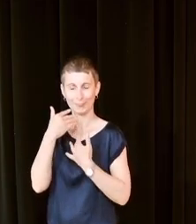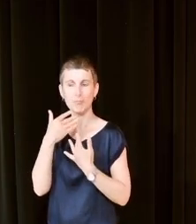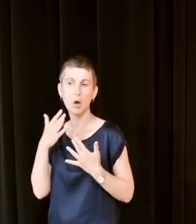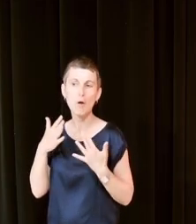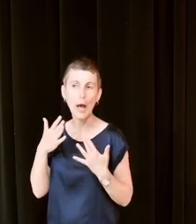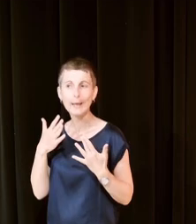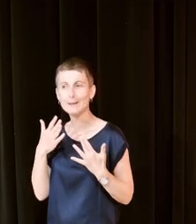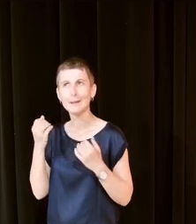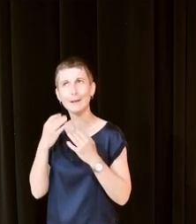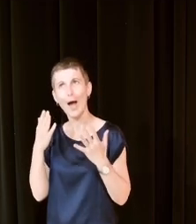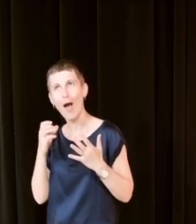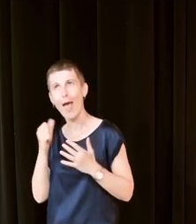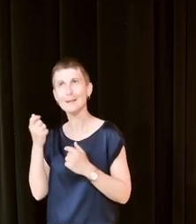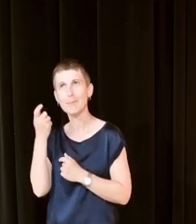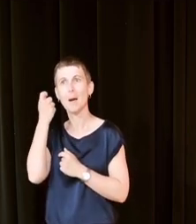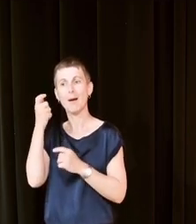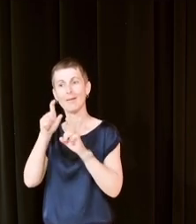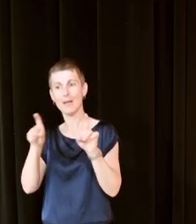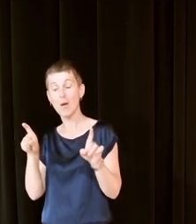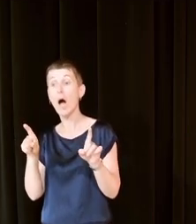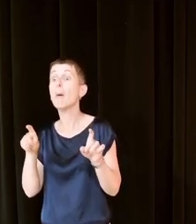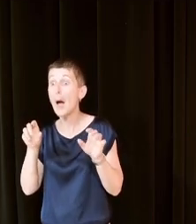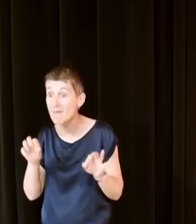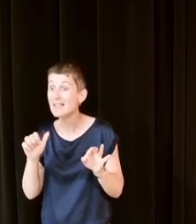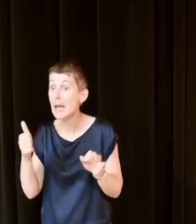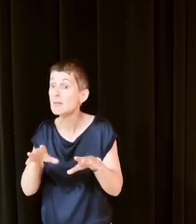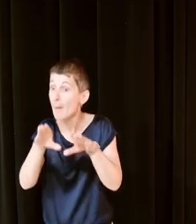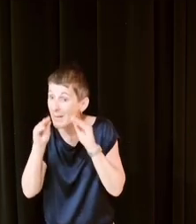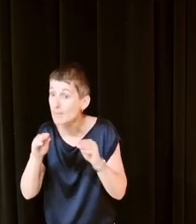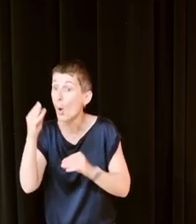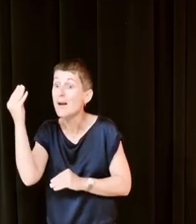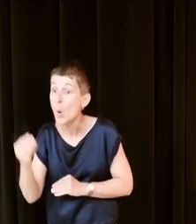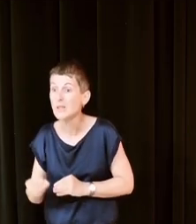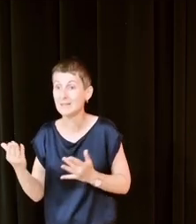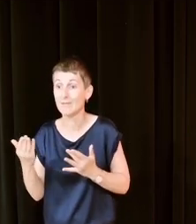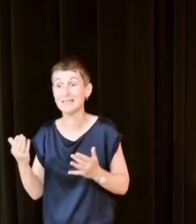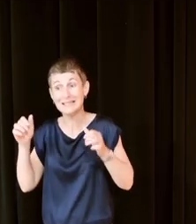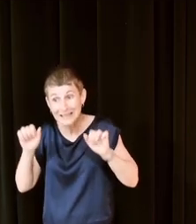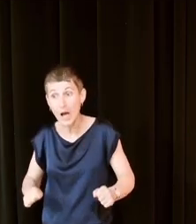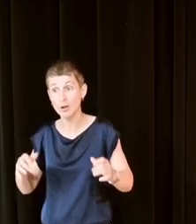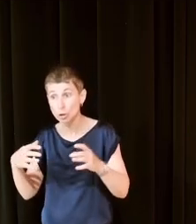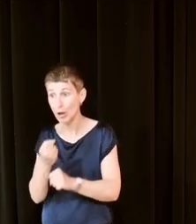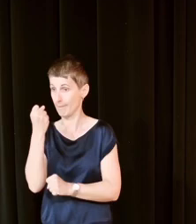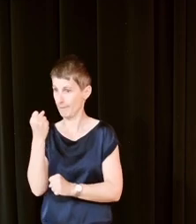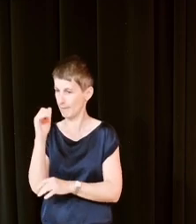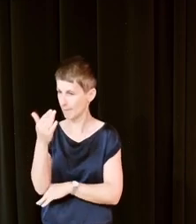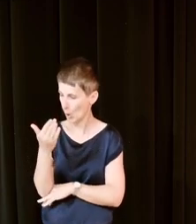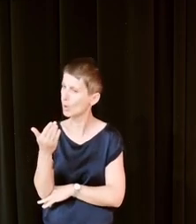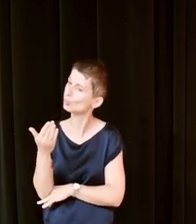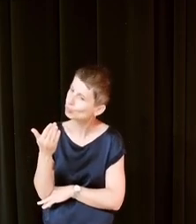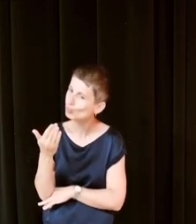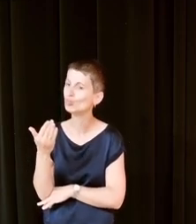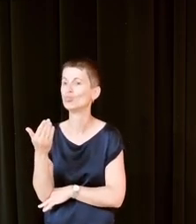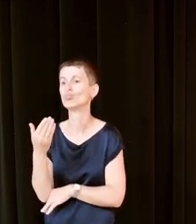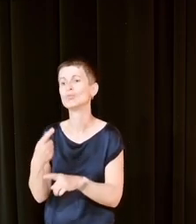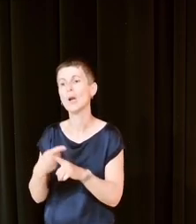so sehr im Vordergrund steht. Aber ich glaube, wenn es erlebbar wird, was die Kunst kann, wird es auch sehr spürbar für die Institution und